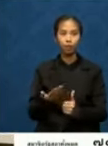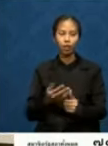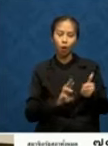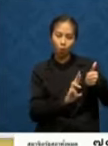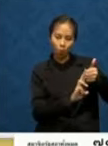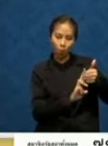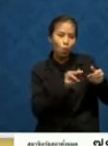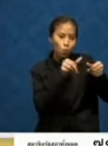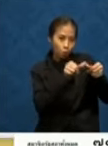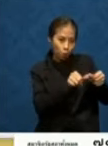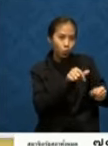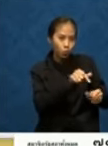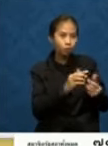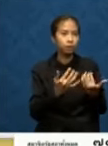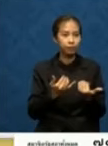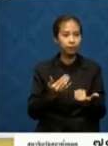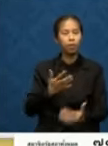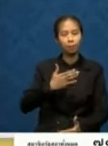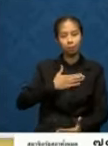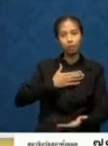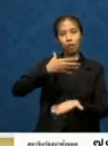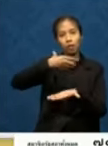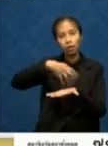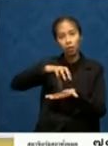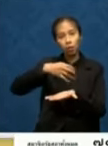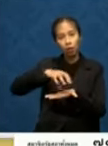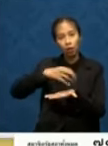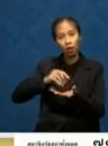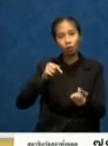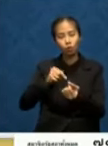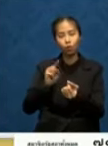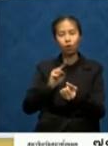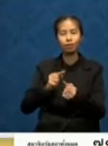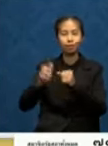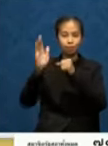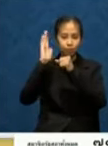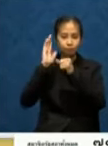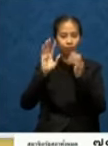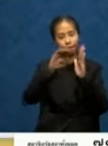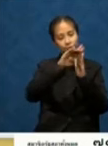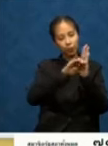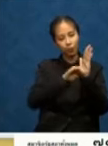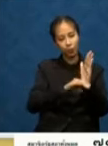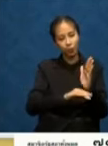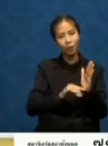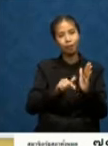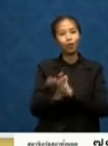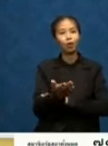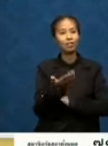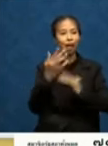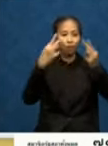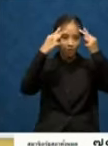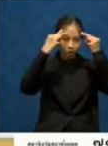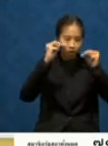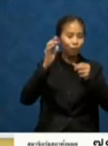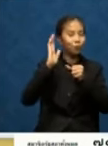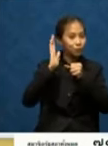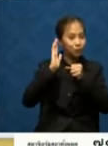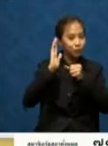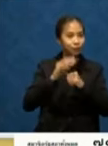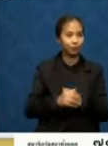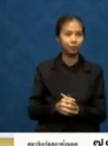ก็ประเด็นที่ผมจะกล่าวถึงเนี่ยเป็นการแถลงนโยบายของท่านนายกรัฐมนตรีเมื่อเช้าซึ่งอาจจะยัง